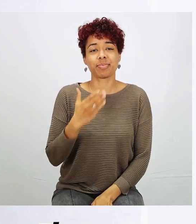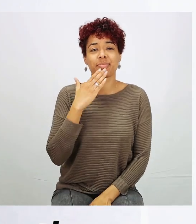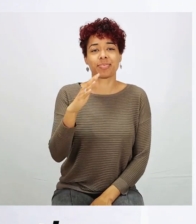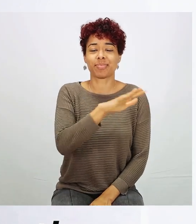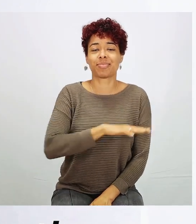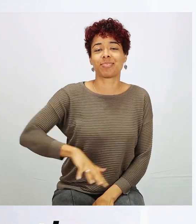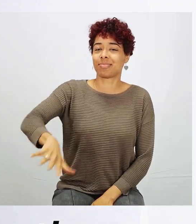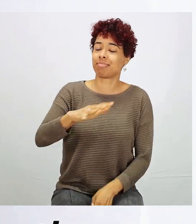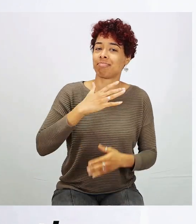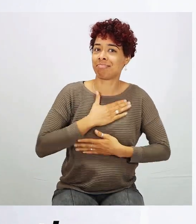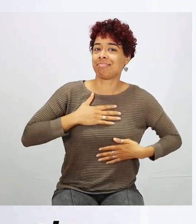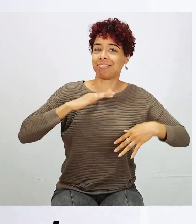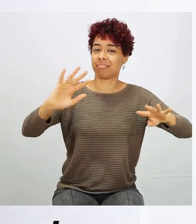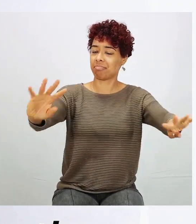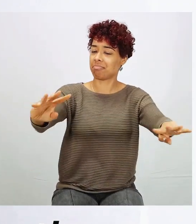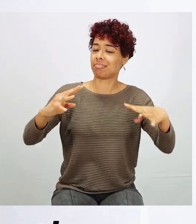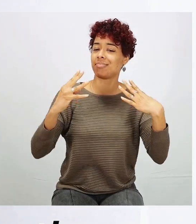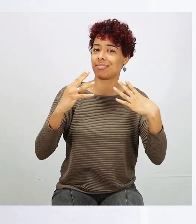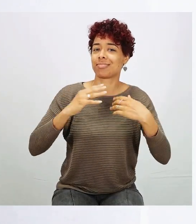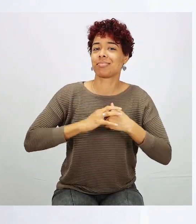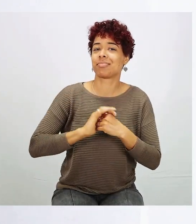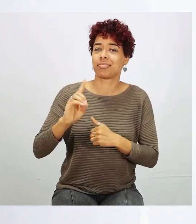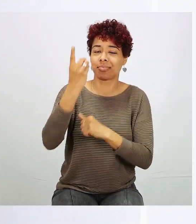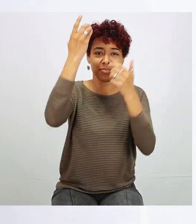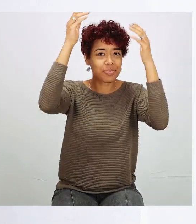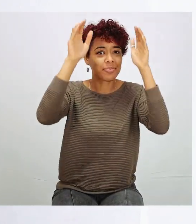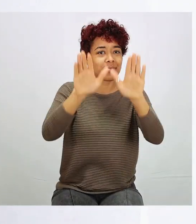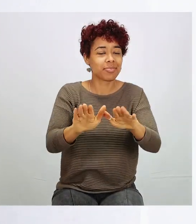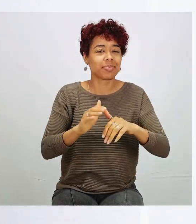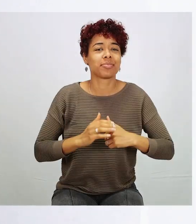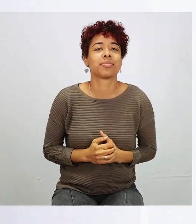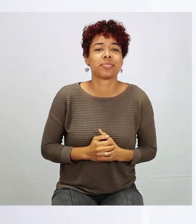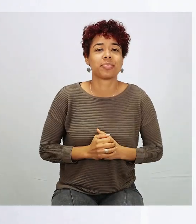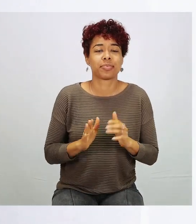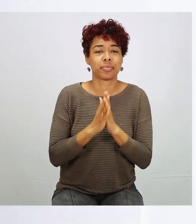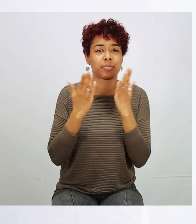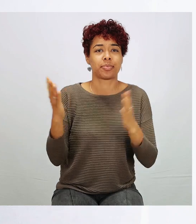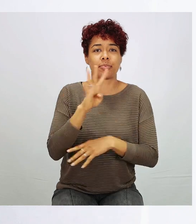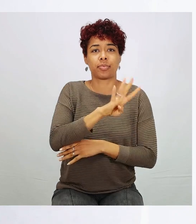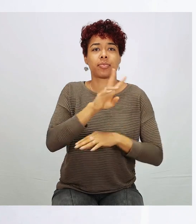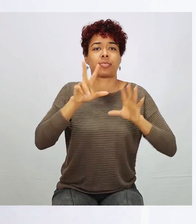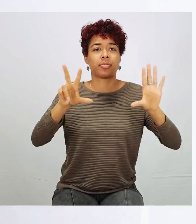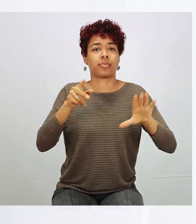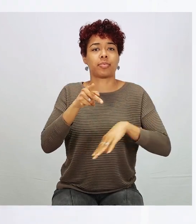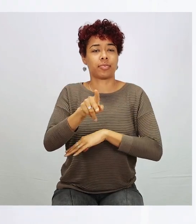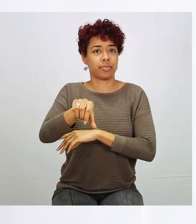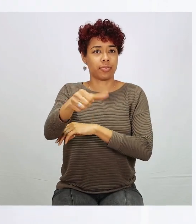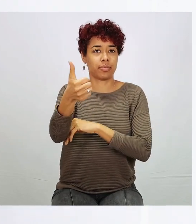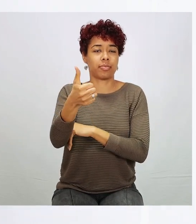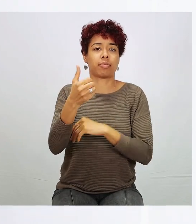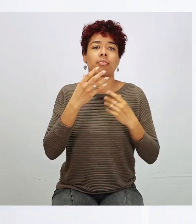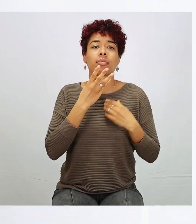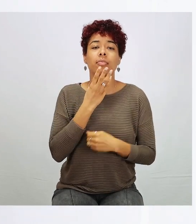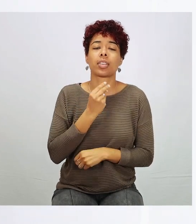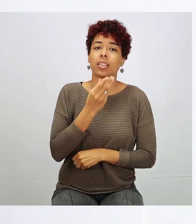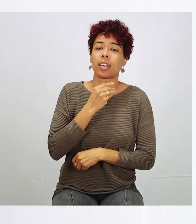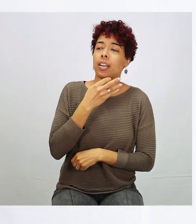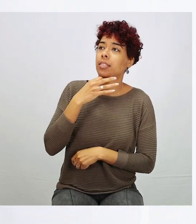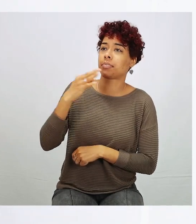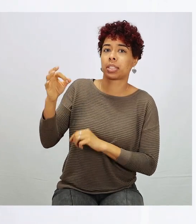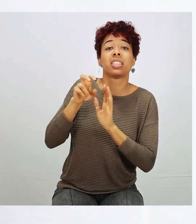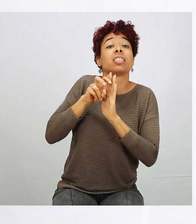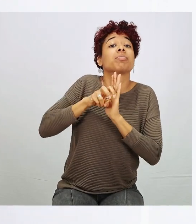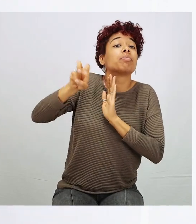Eh bien, bonjour à tous et à toutes, content de vous retrouver en cette fin de semaine, que Dieu vous bénisse. Genèse 48, verset 11, Israël dit à Joseph, «